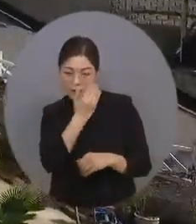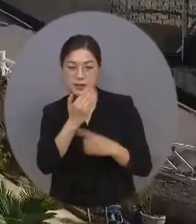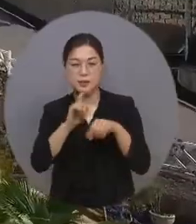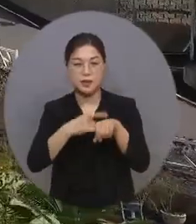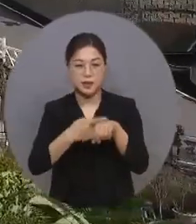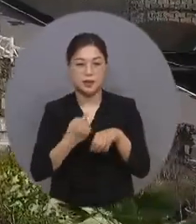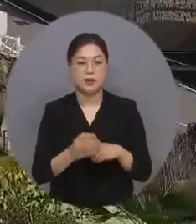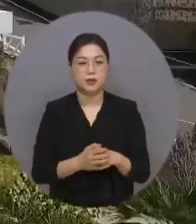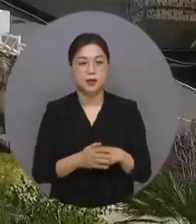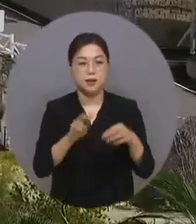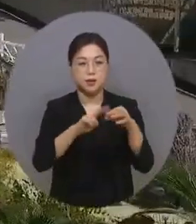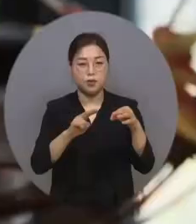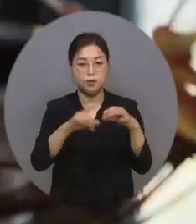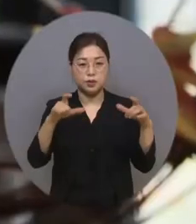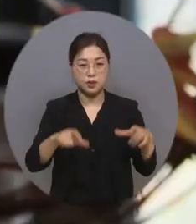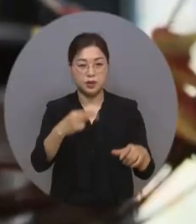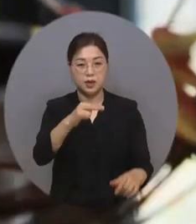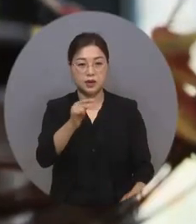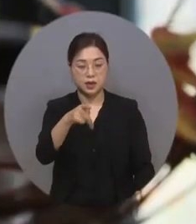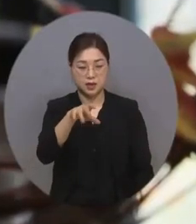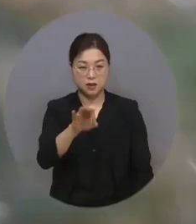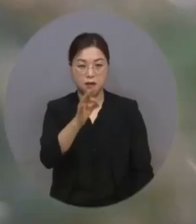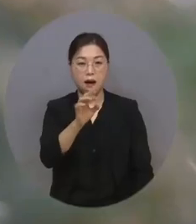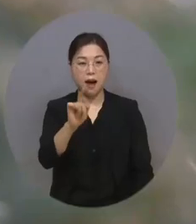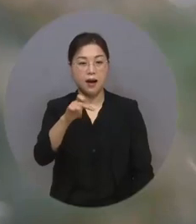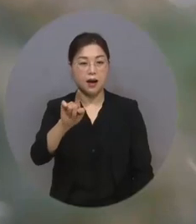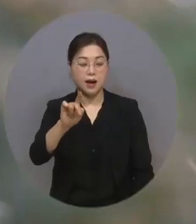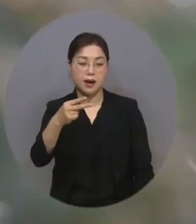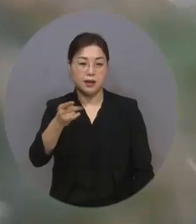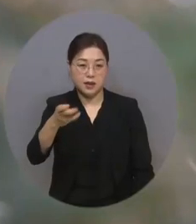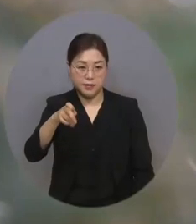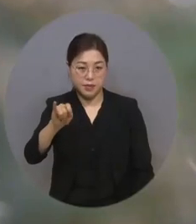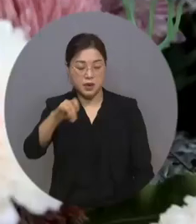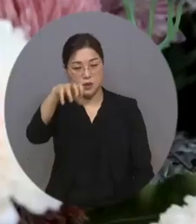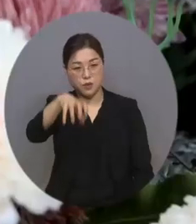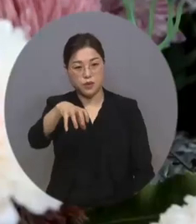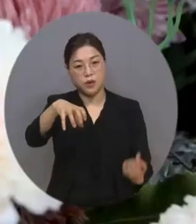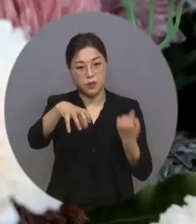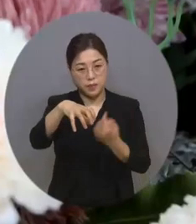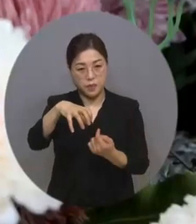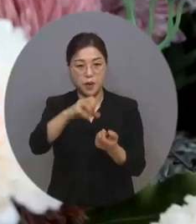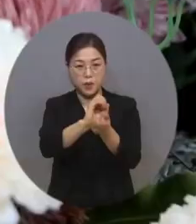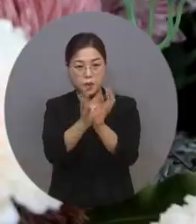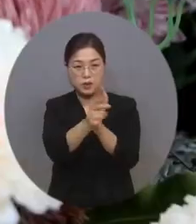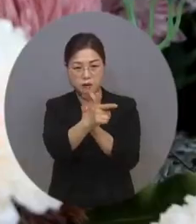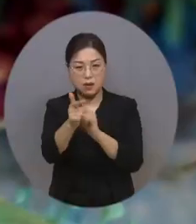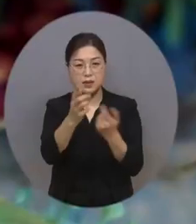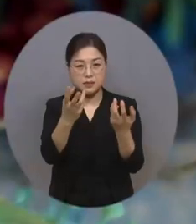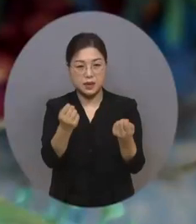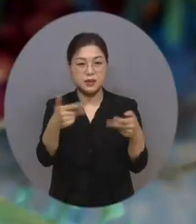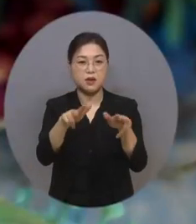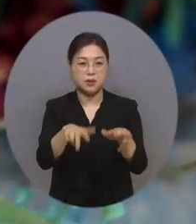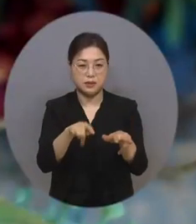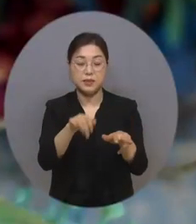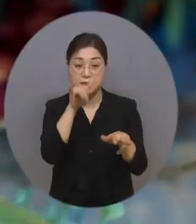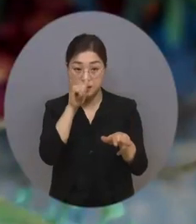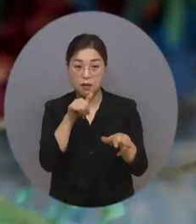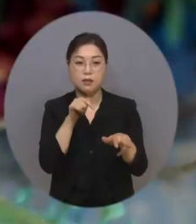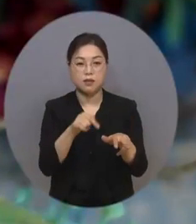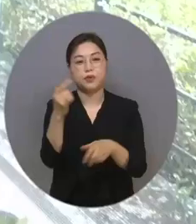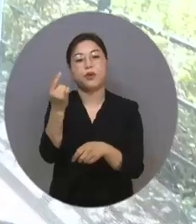다경 아카데미에 들어서면 수백 송이의 다양한 꽃을 중심으로 아름다운 정원이 손님들을